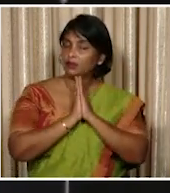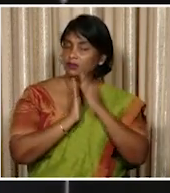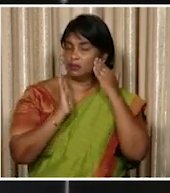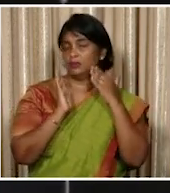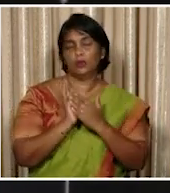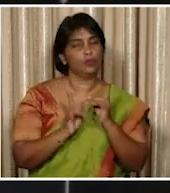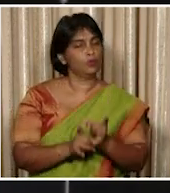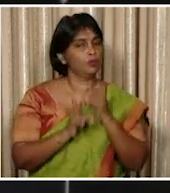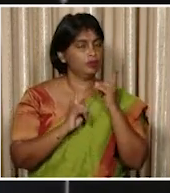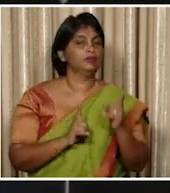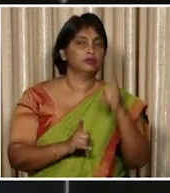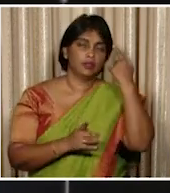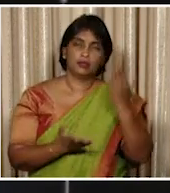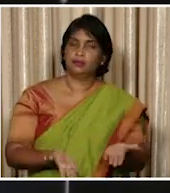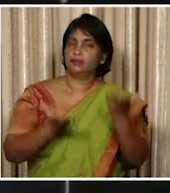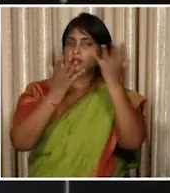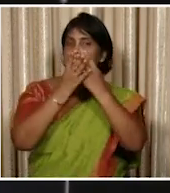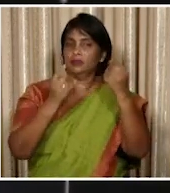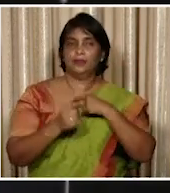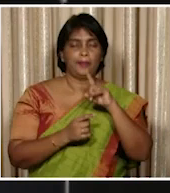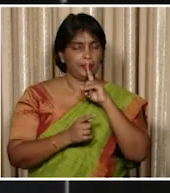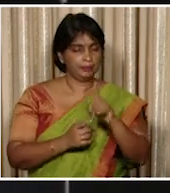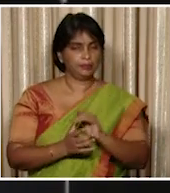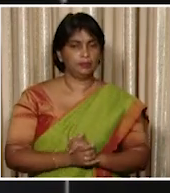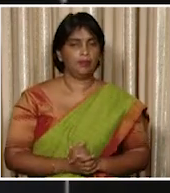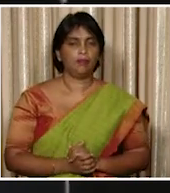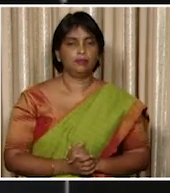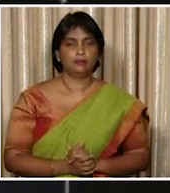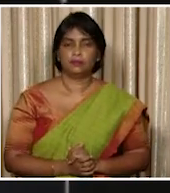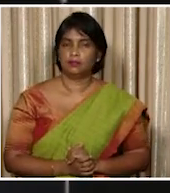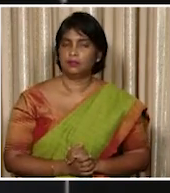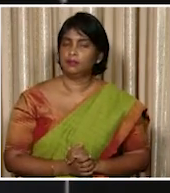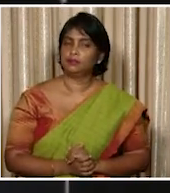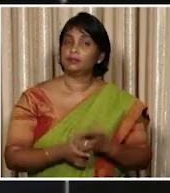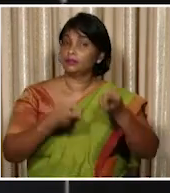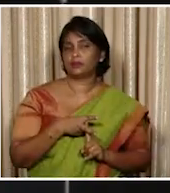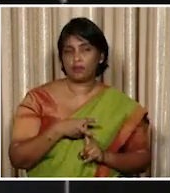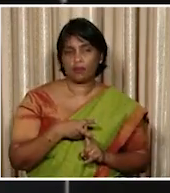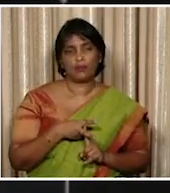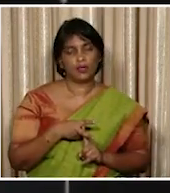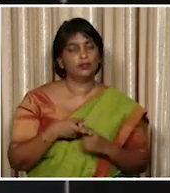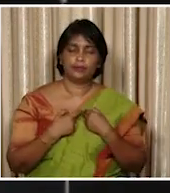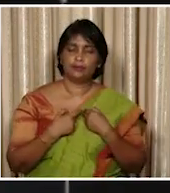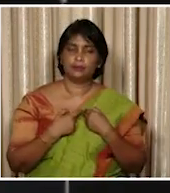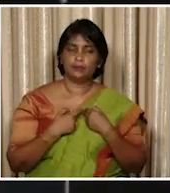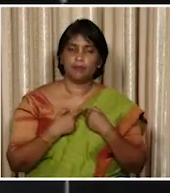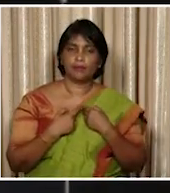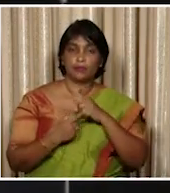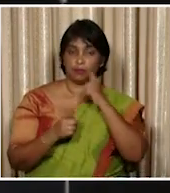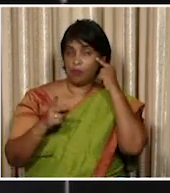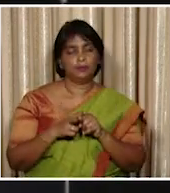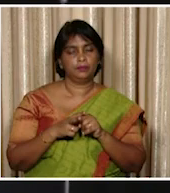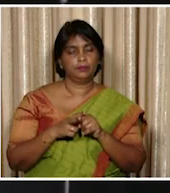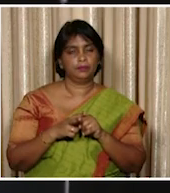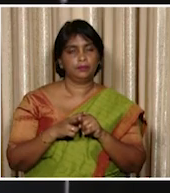ஆகம பருதி நியூன்ஸ்வ லபேவாய் கிளமம் பிரார்த்தனா கரும். இன் பசுவ அப்பி கதாக்கள்